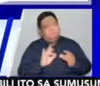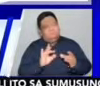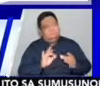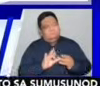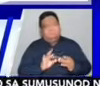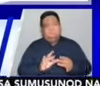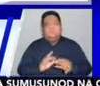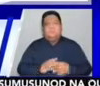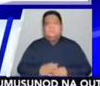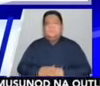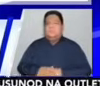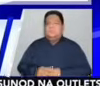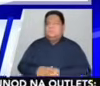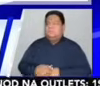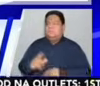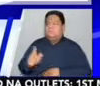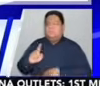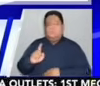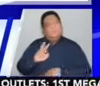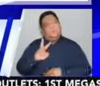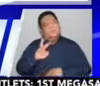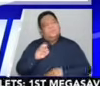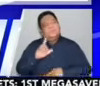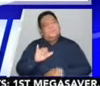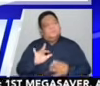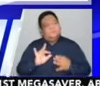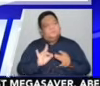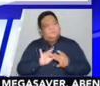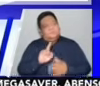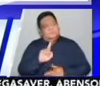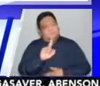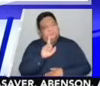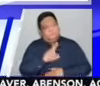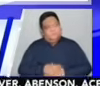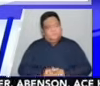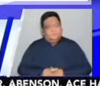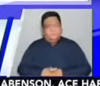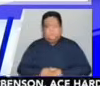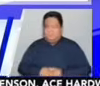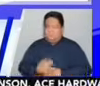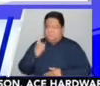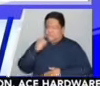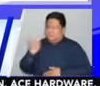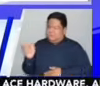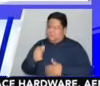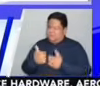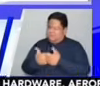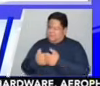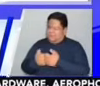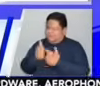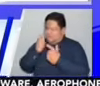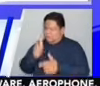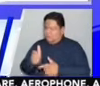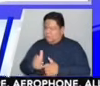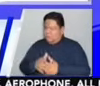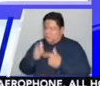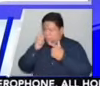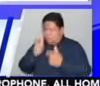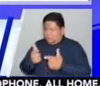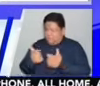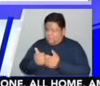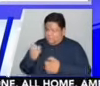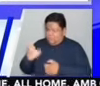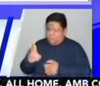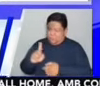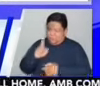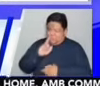ang sabi ni Wesley um mukhang girlfriend yata ah Mukhang girlfriend mukhang girlfriend o girlfriend niya okay lang yun Wal